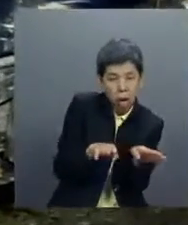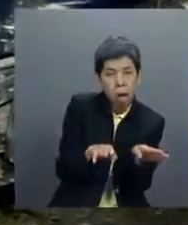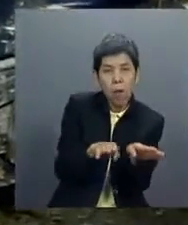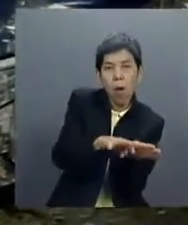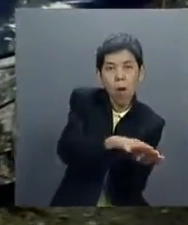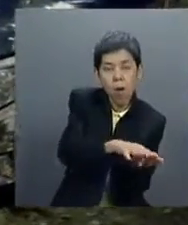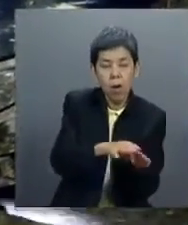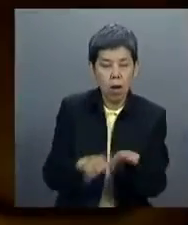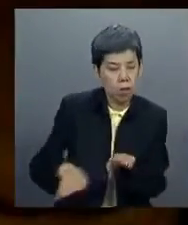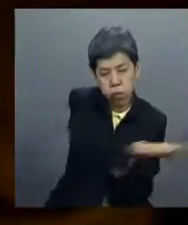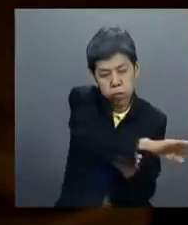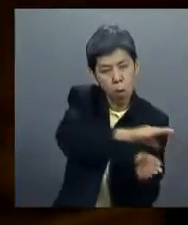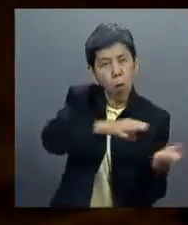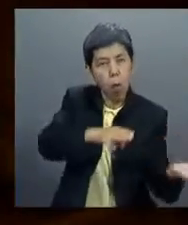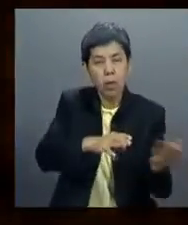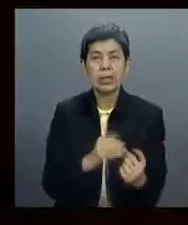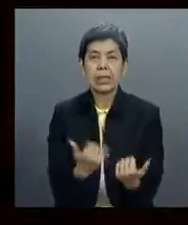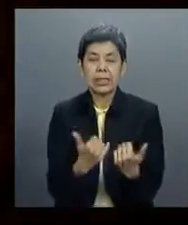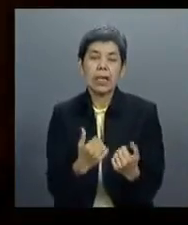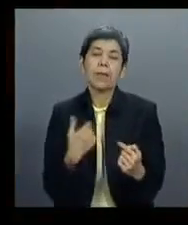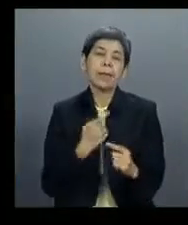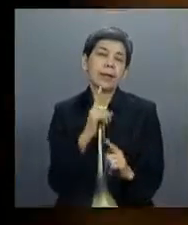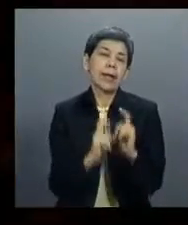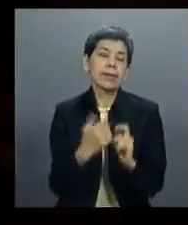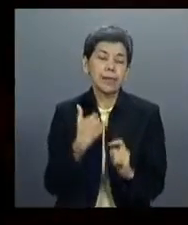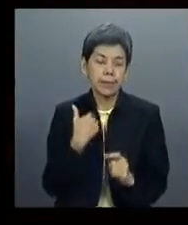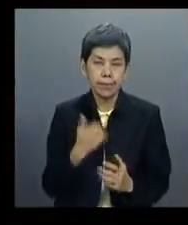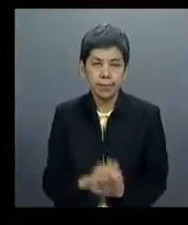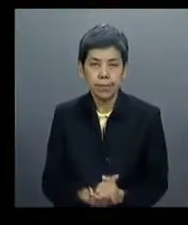ถของนางจันทราจนเสียหลักและทำให้มีผู้เสียชีวิตค่ะ